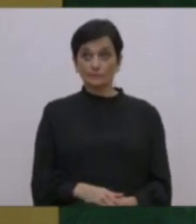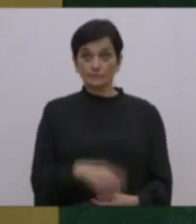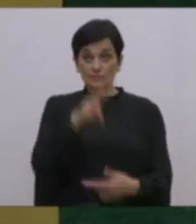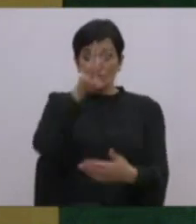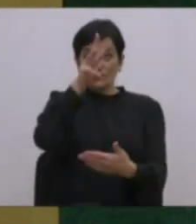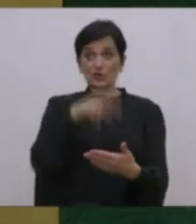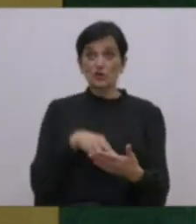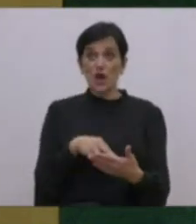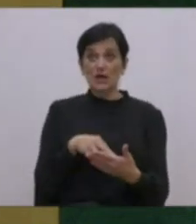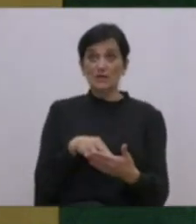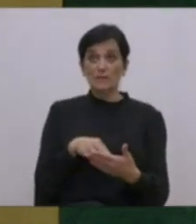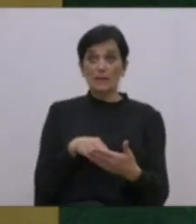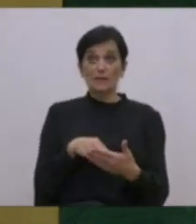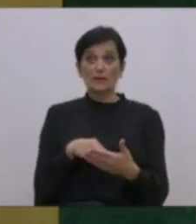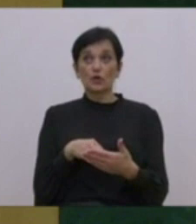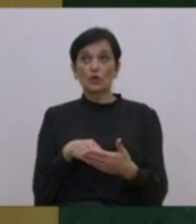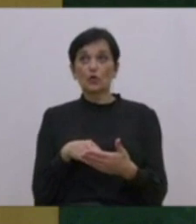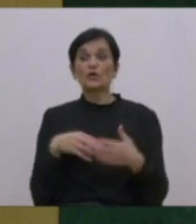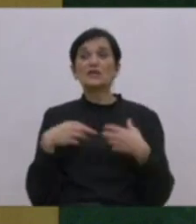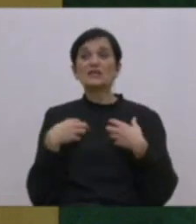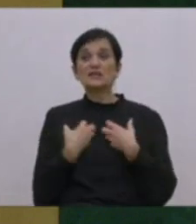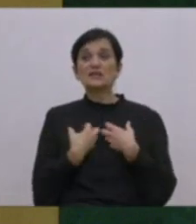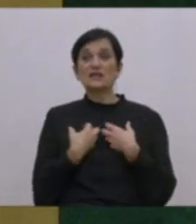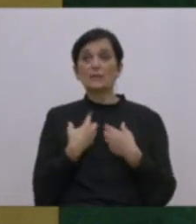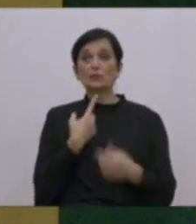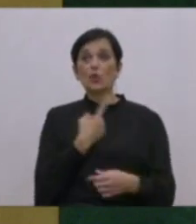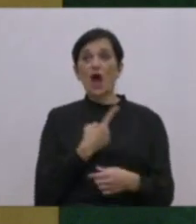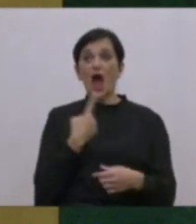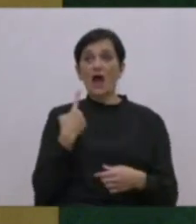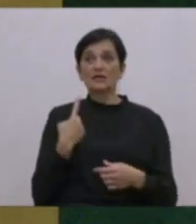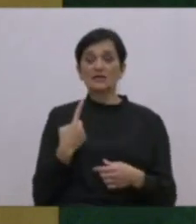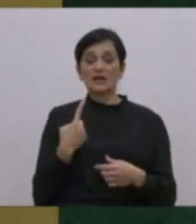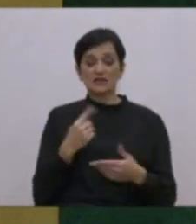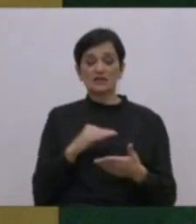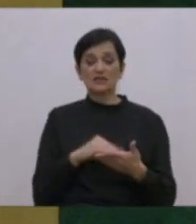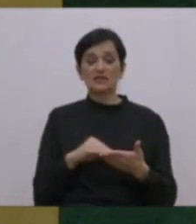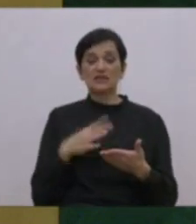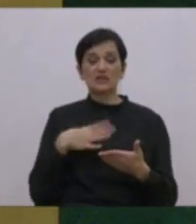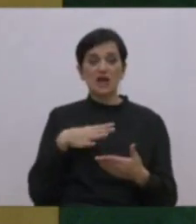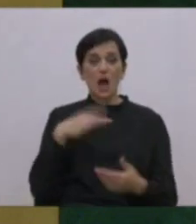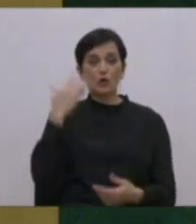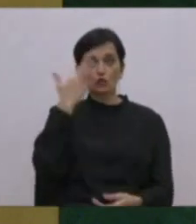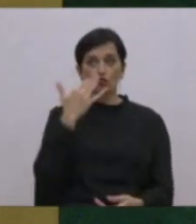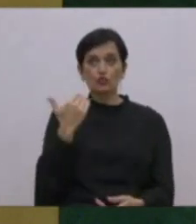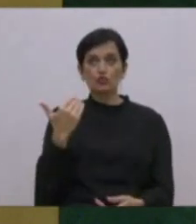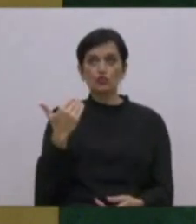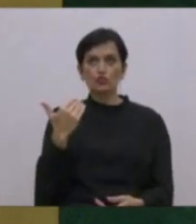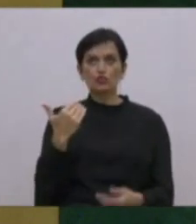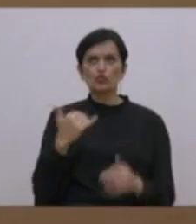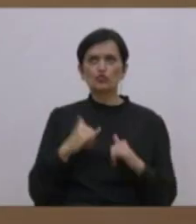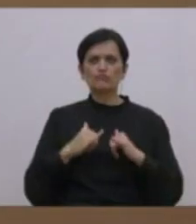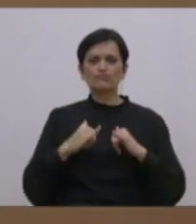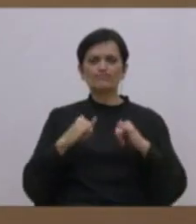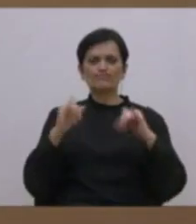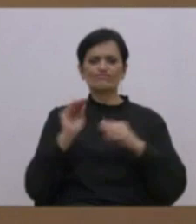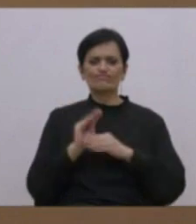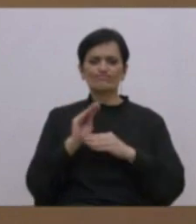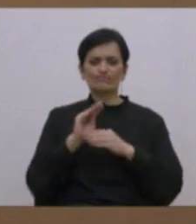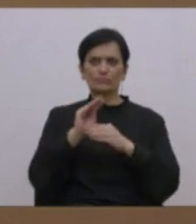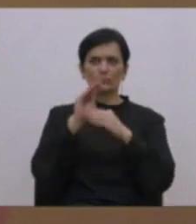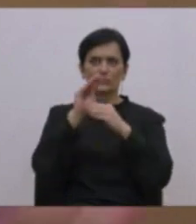ჯარიმებ, რომელიც სამწუხაროდ ერთ-ერთი ხელწერა გახდა ქართული ოცნების ტოტალური ზრდა ყველაფერი